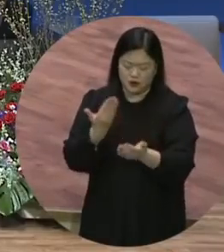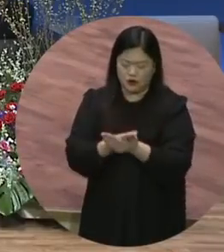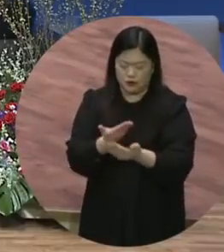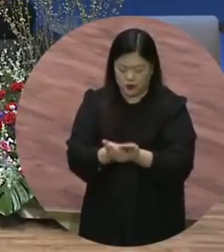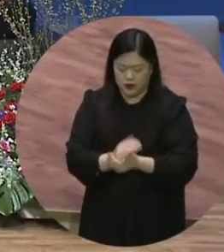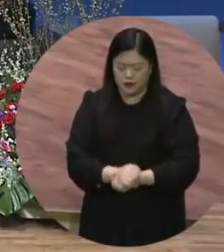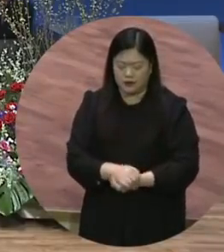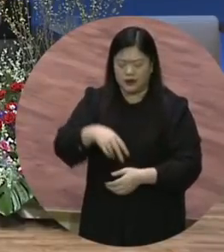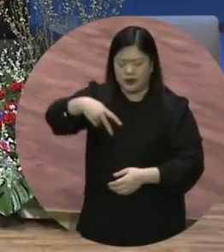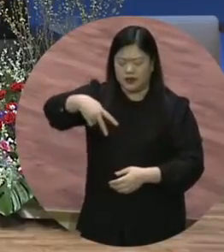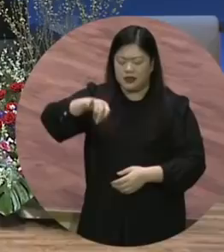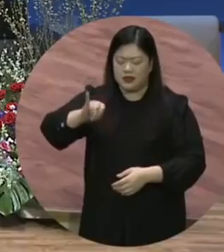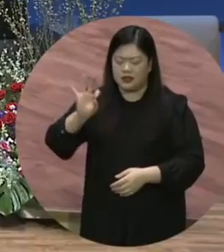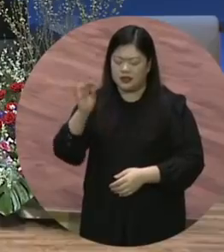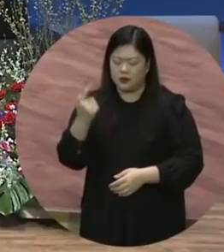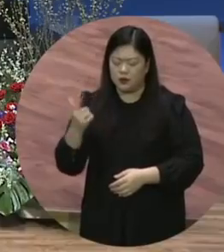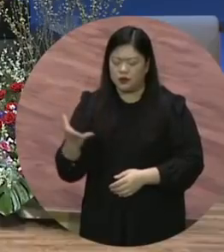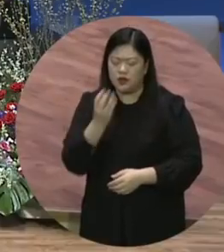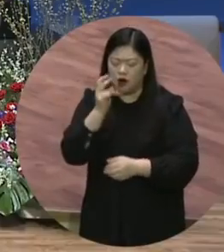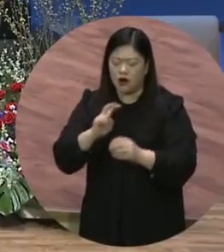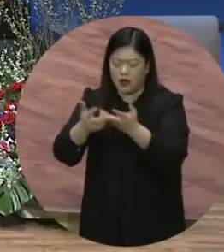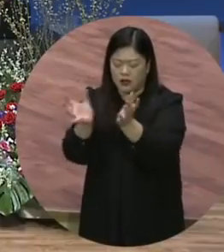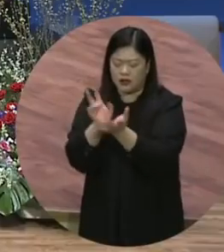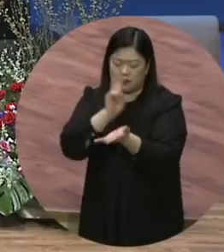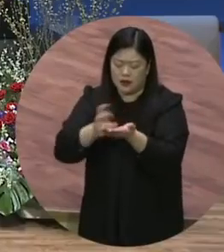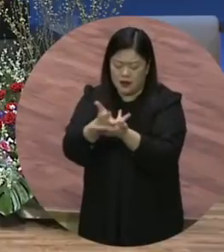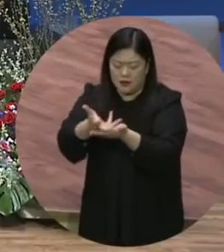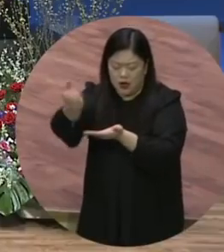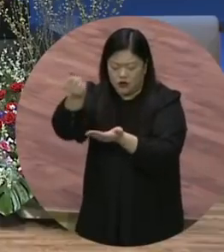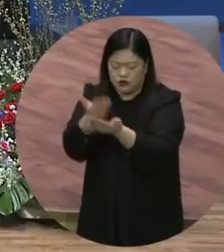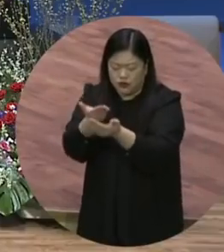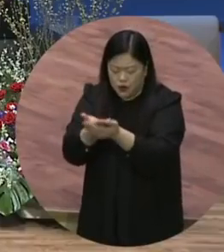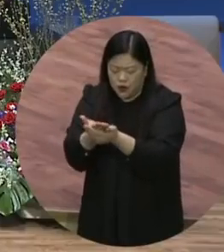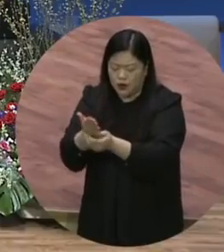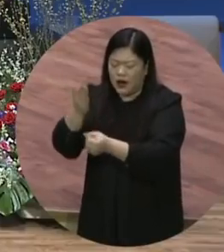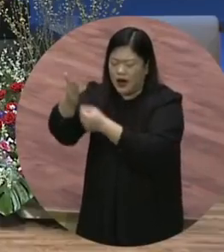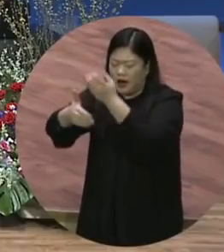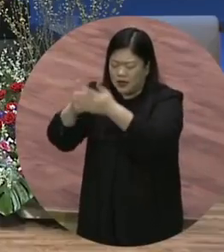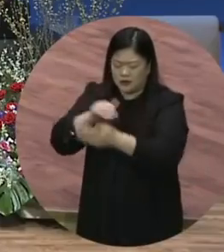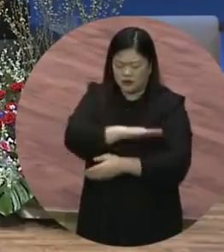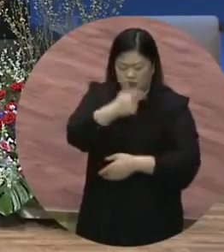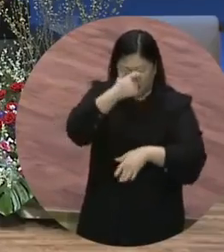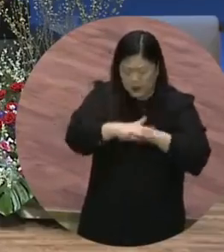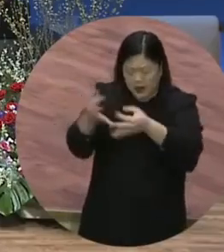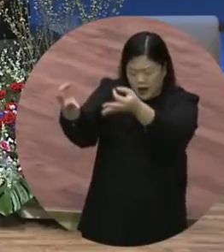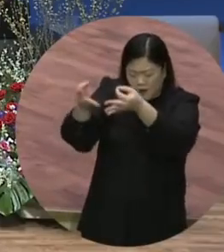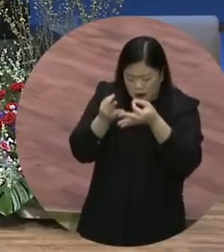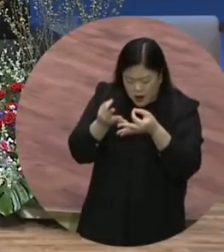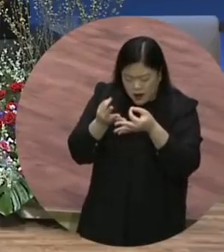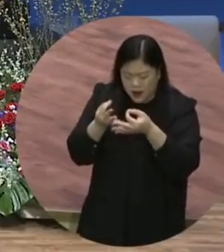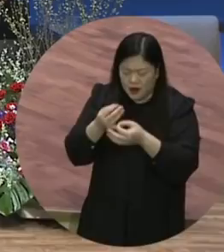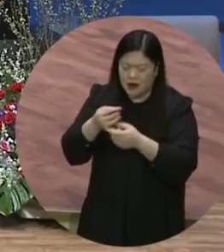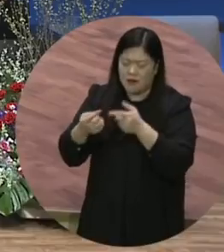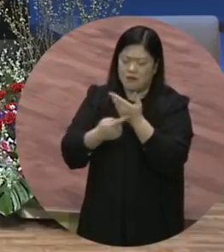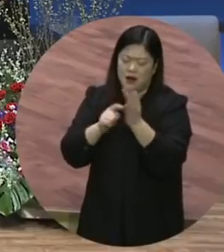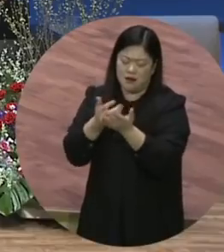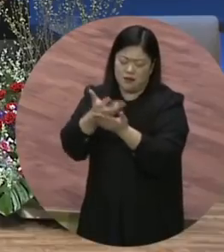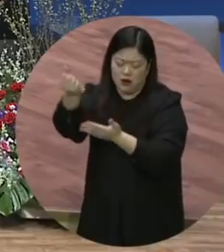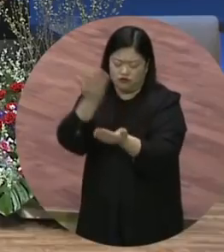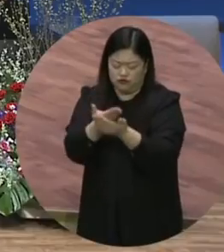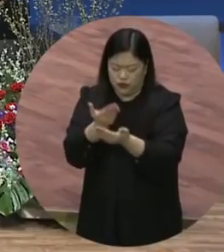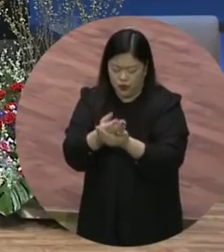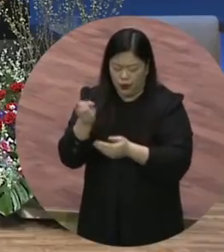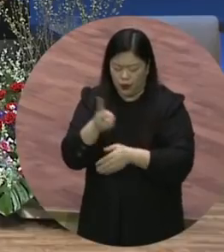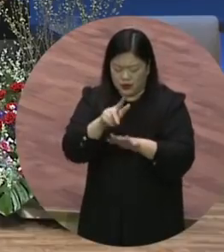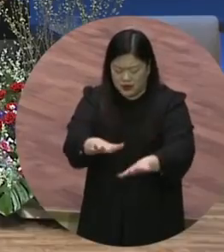시온 성가대를 통하여 울려 퍼진 찬양으로 하나님께 영광 드리며 주께서 우리의 중심을 받으시고 이 예배를 방해하는 모든 흑암의 세력들은 권세 있는